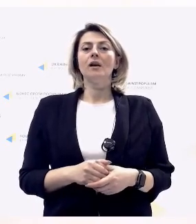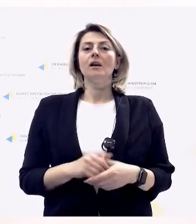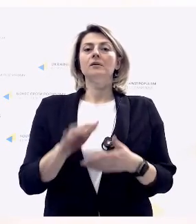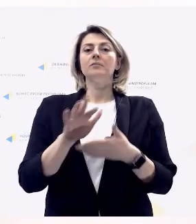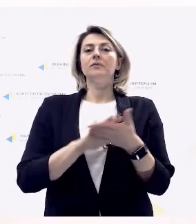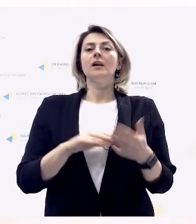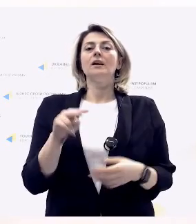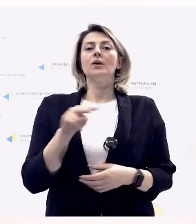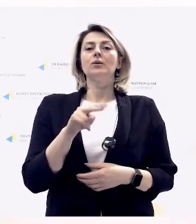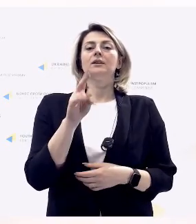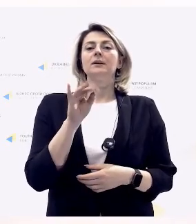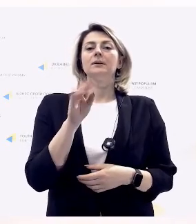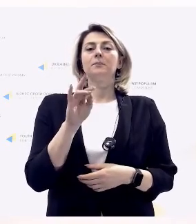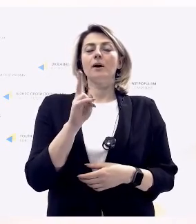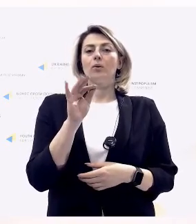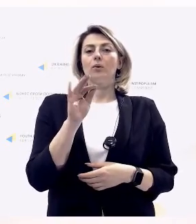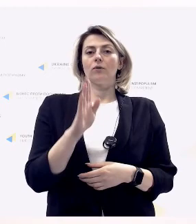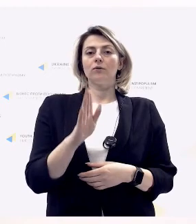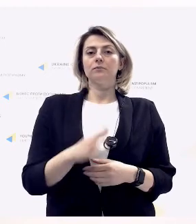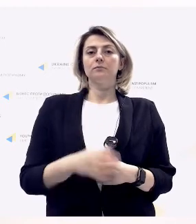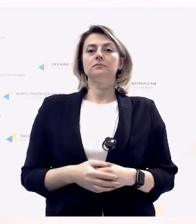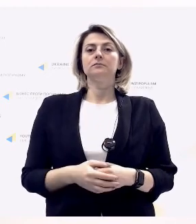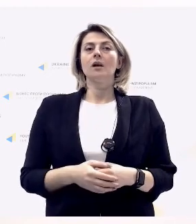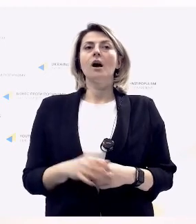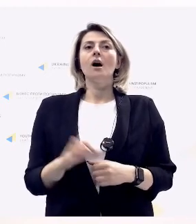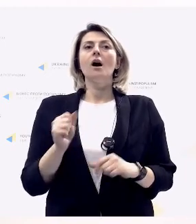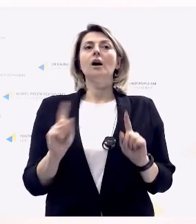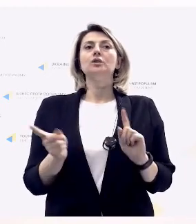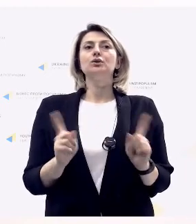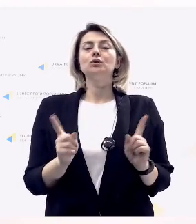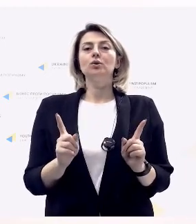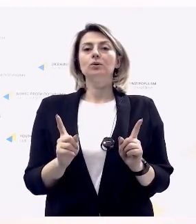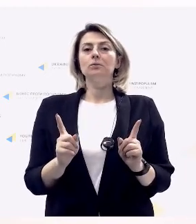Перепрошую, Леонід Хімяков. А щодо